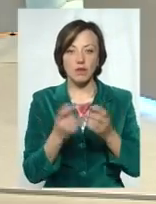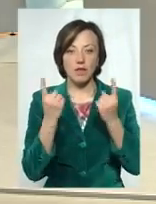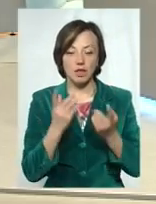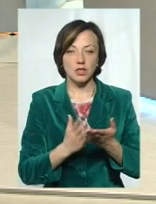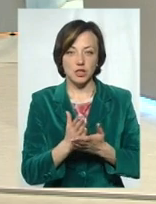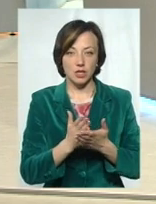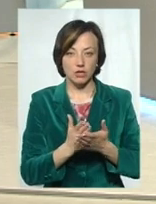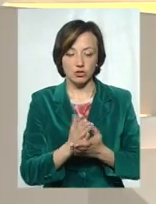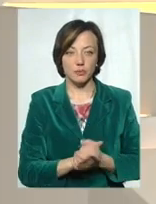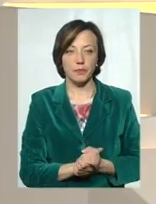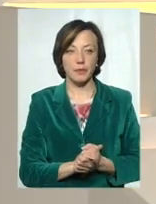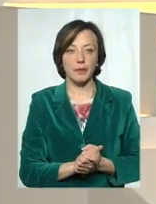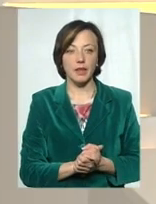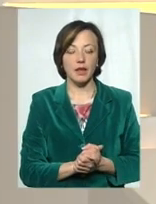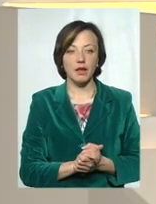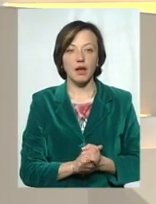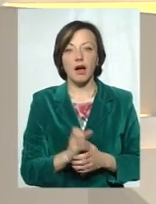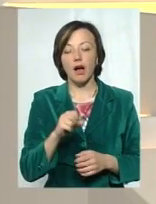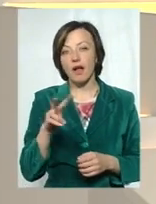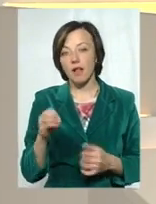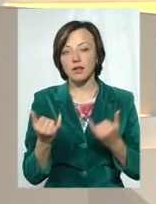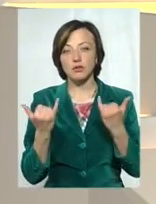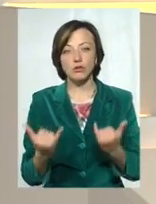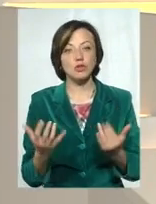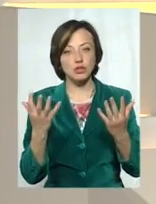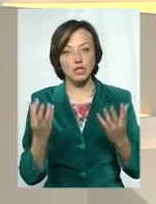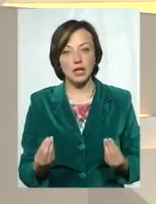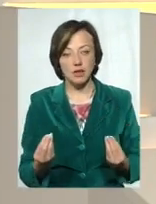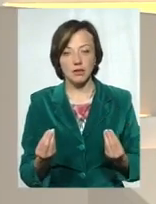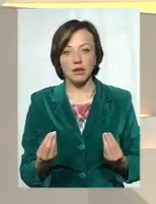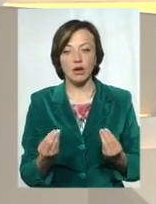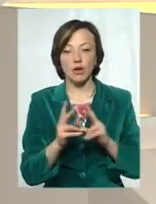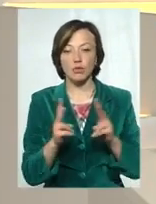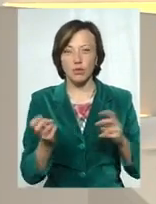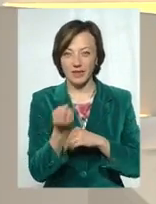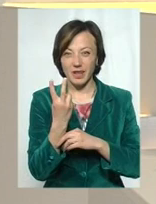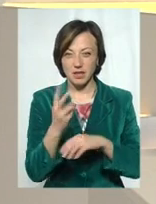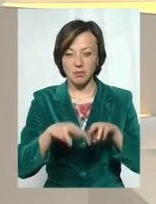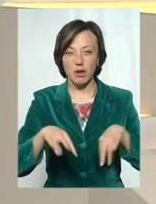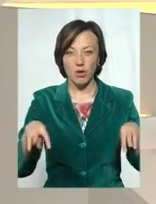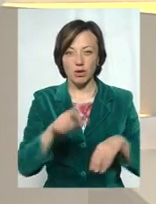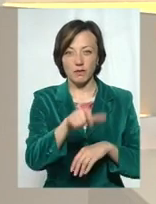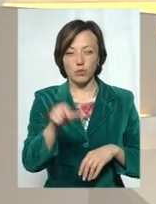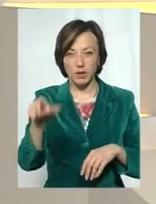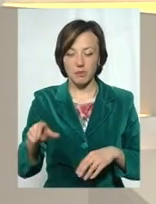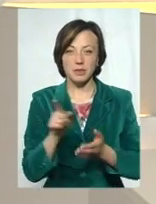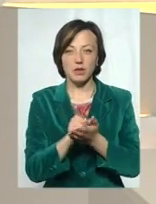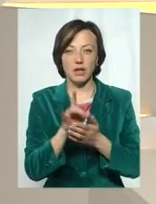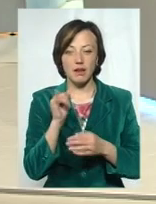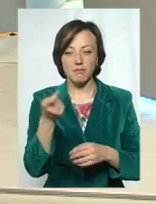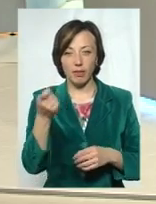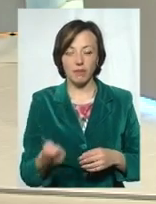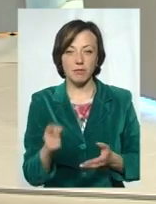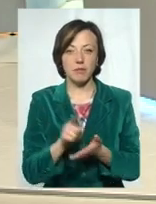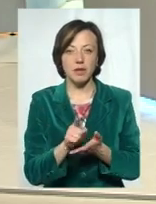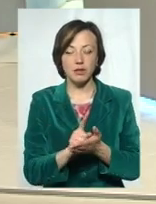стаж. Зрозуміло, але на сьогоднішній день для тих 12 мільйонів пенсіонерів, які отримують мінімальну